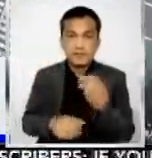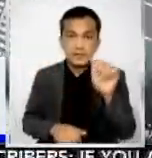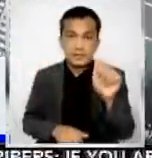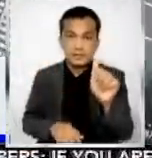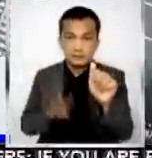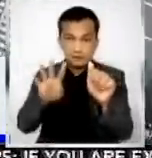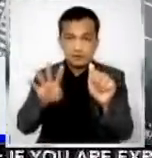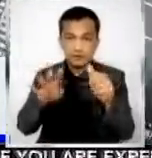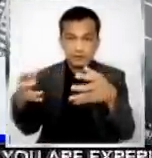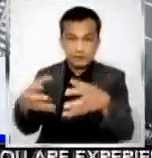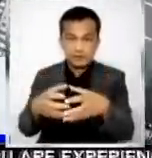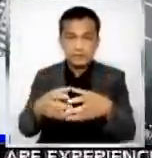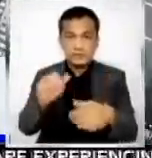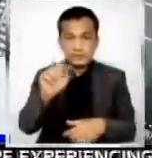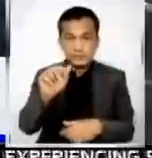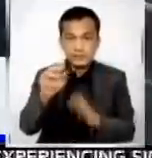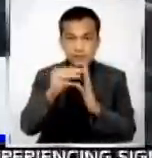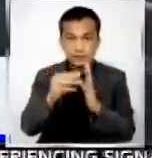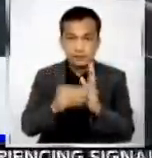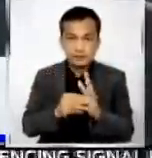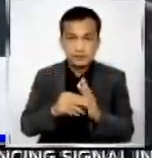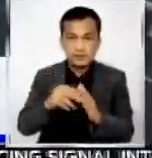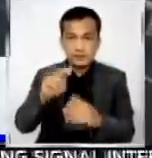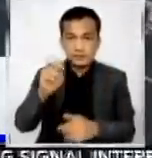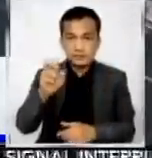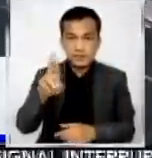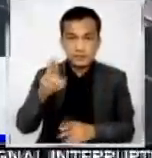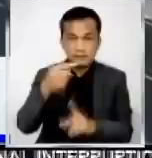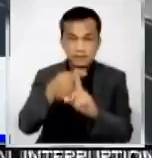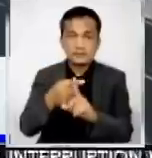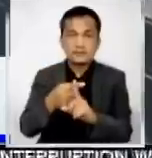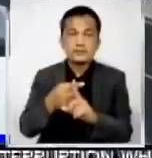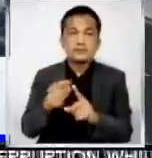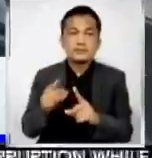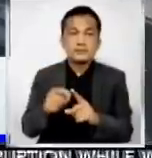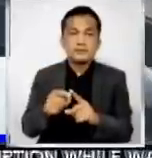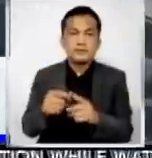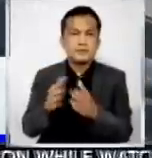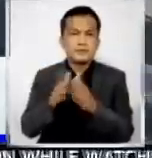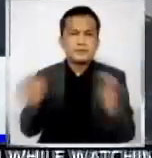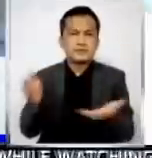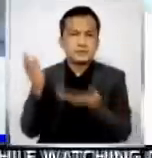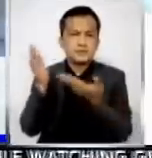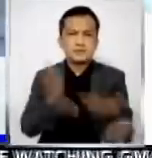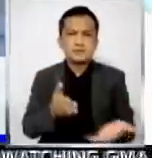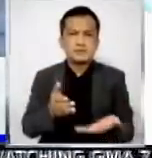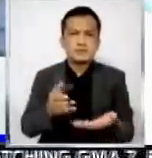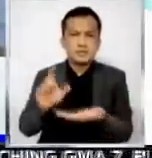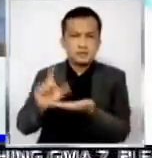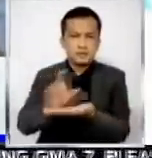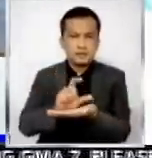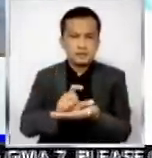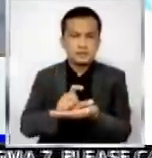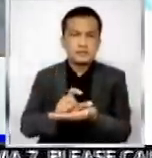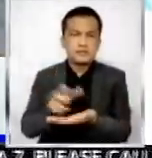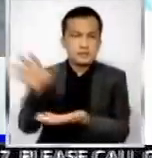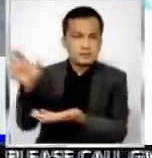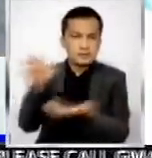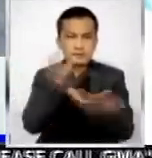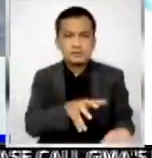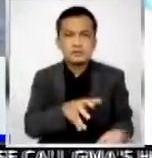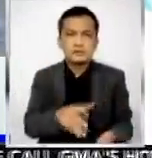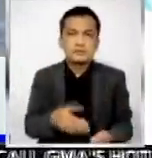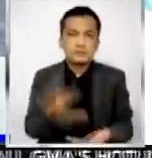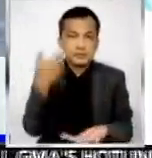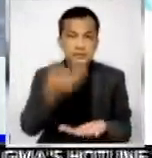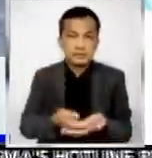million dyan ang nasa NCR Plus 8. May malalaking delivery naman daw ng bakuna na parating. All in all po, ang darating po ngayong